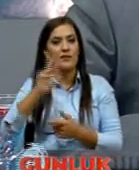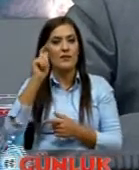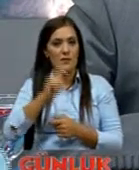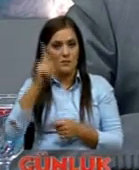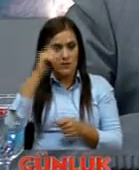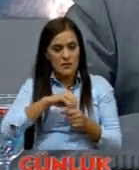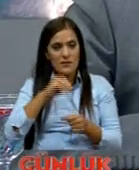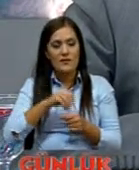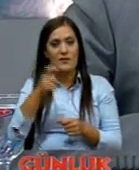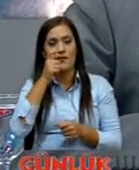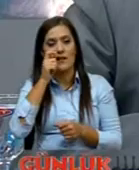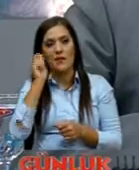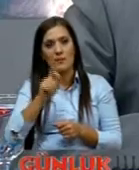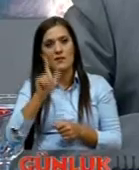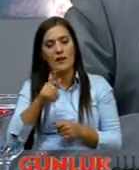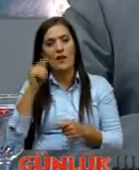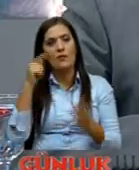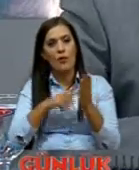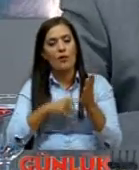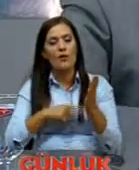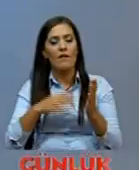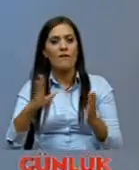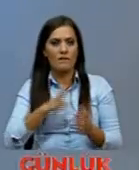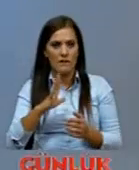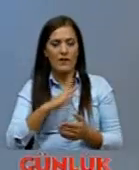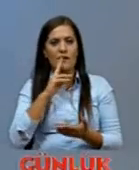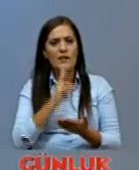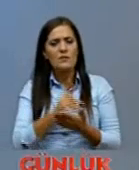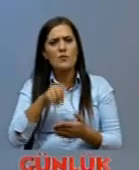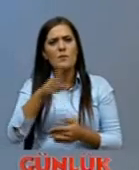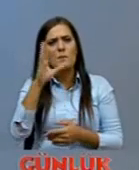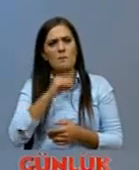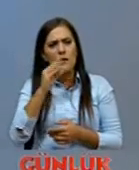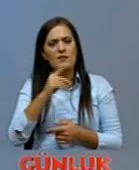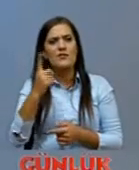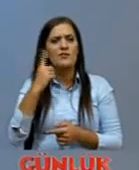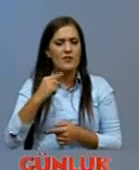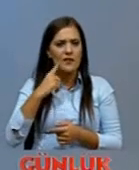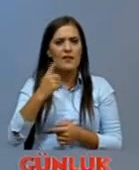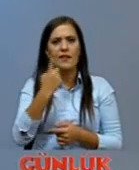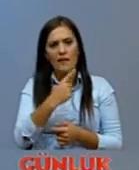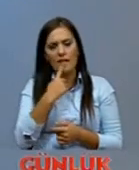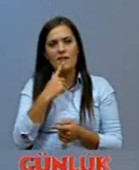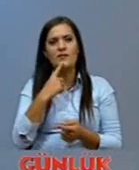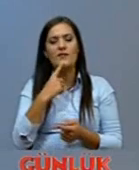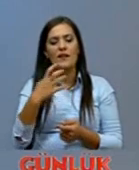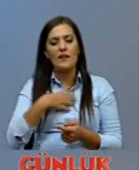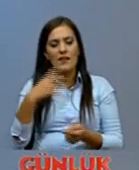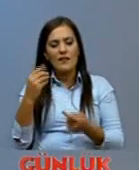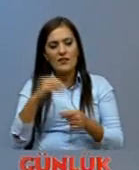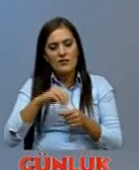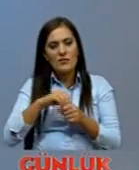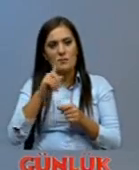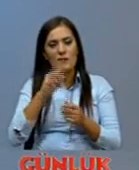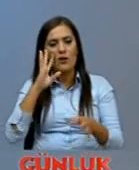etmesi gereken hususlar elbette ki var. Kesinlikle onları sizden alacağız. Bu pastacılar, şekerciler ve tatlıcılar kendi işlerinde